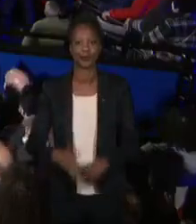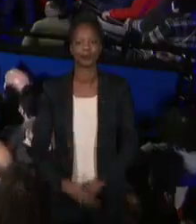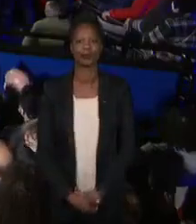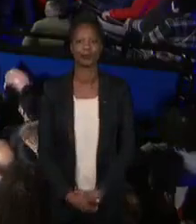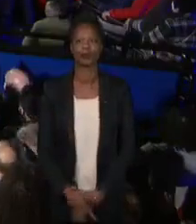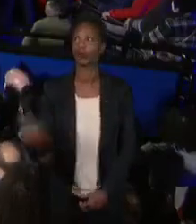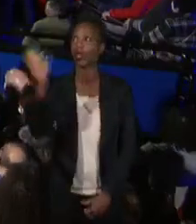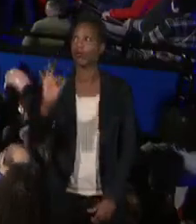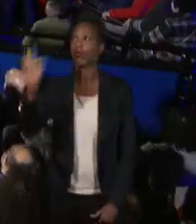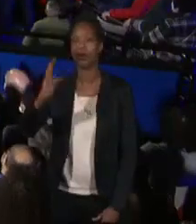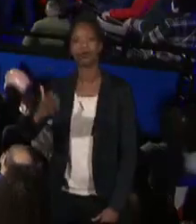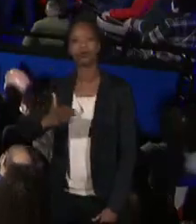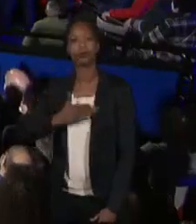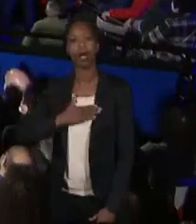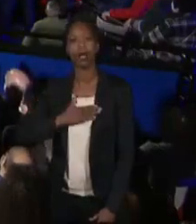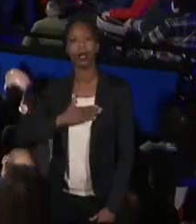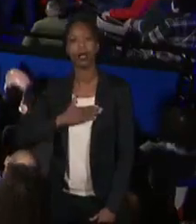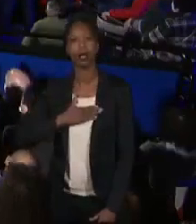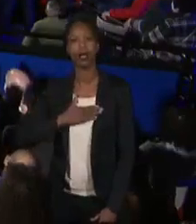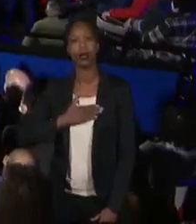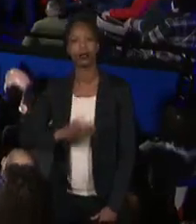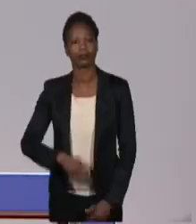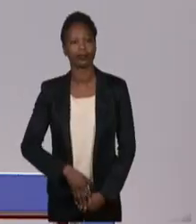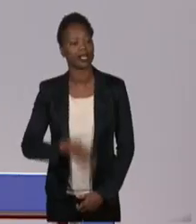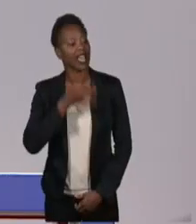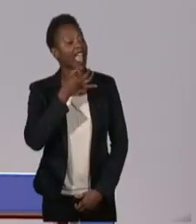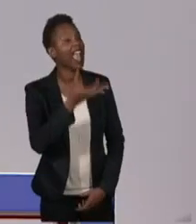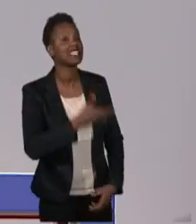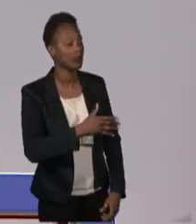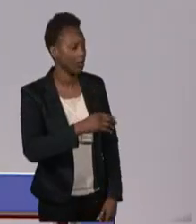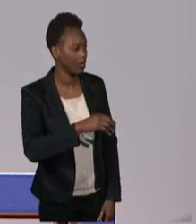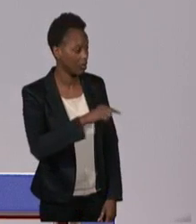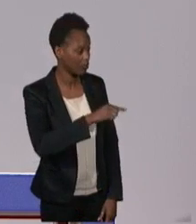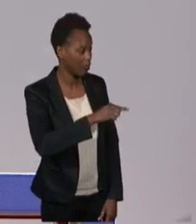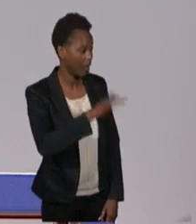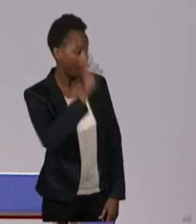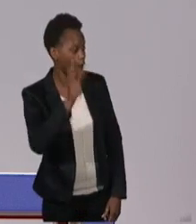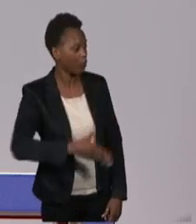Ma France, elle dit, aime la France et la France t'aimera.